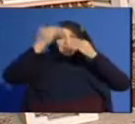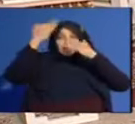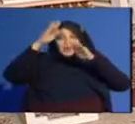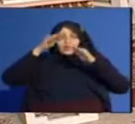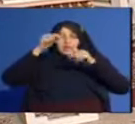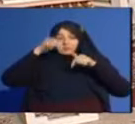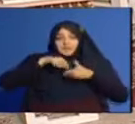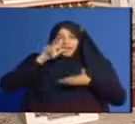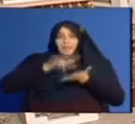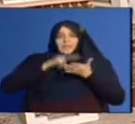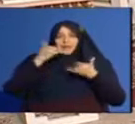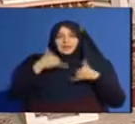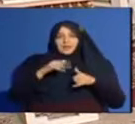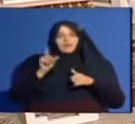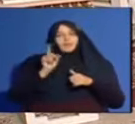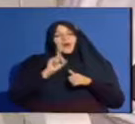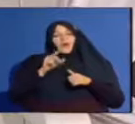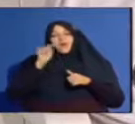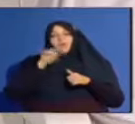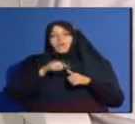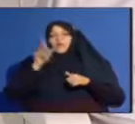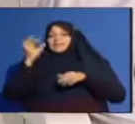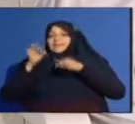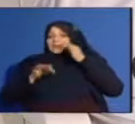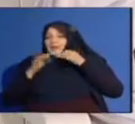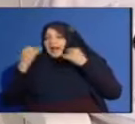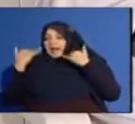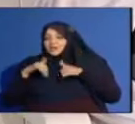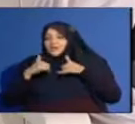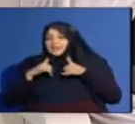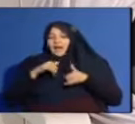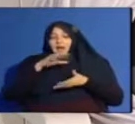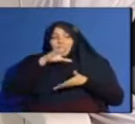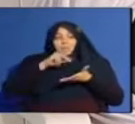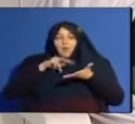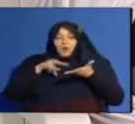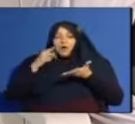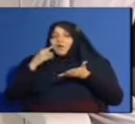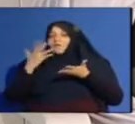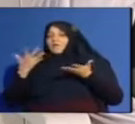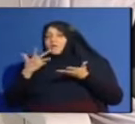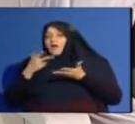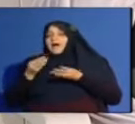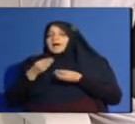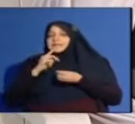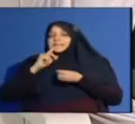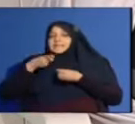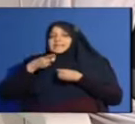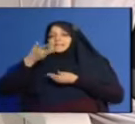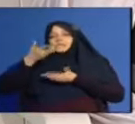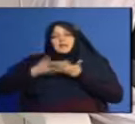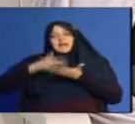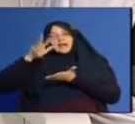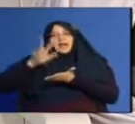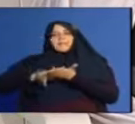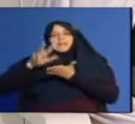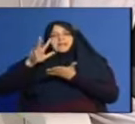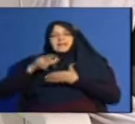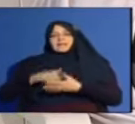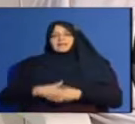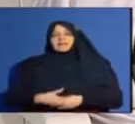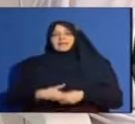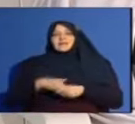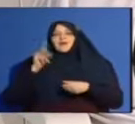الجزائر لازم له طبقا للمادة 605 عمل بمقتضى اتفاقية 1964 نعم الكونفونسيون